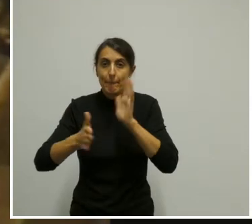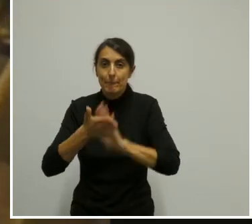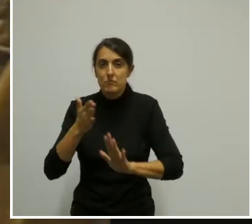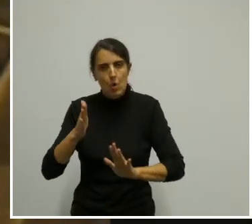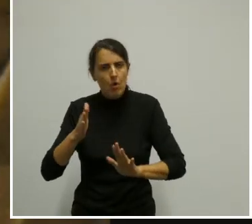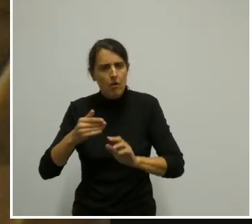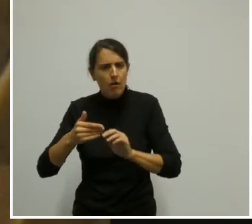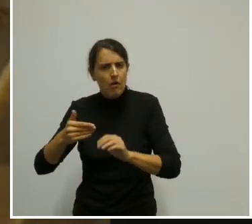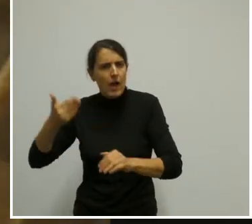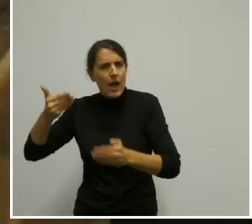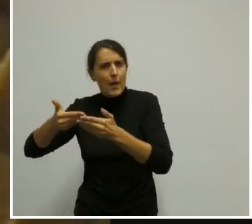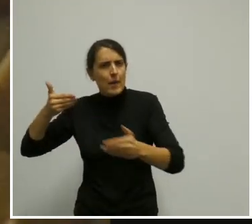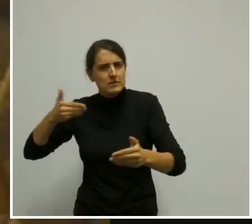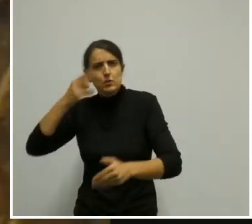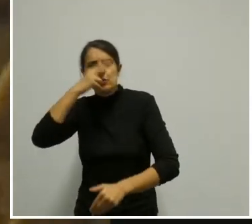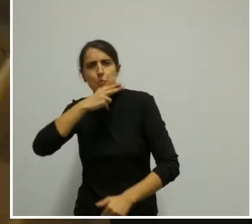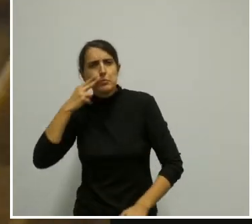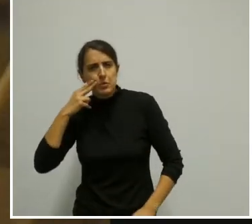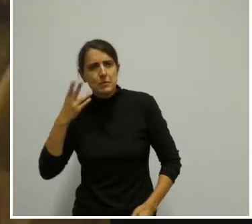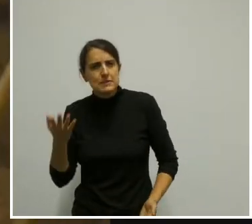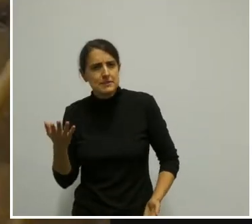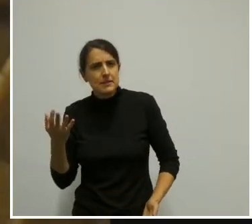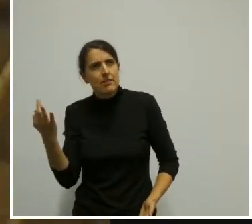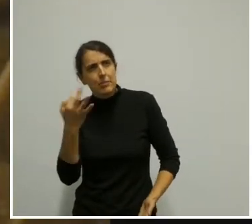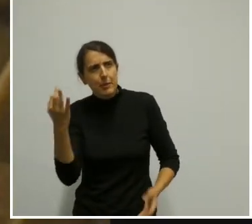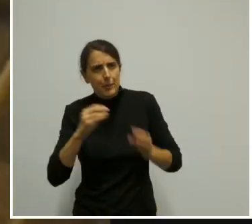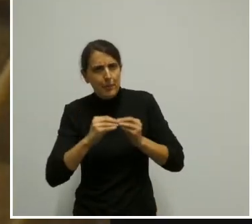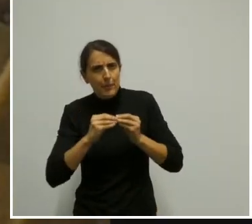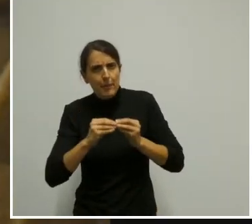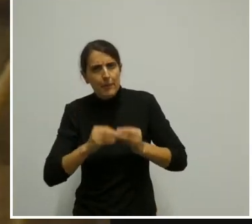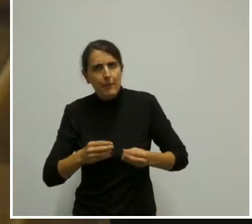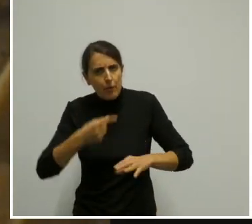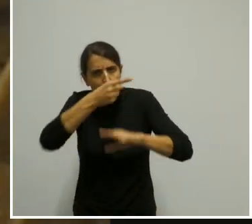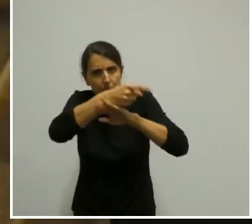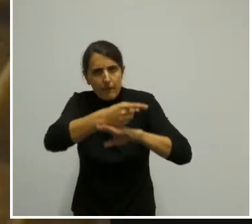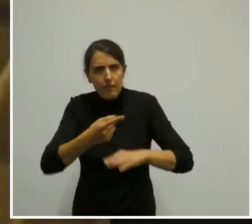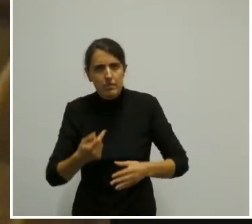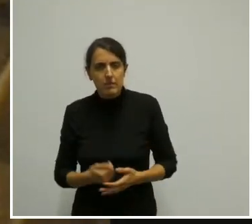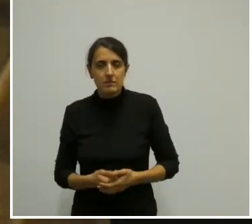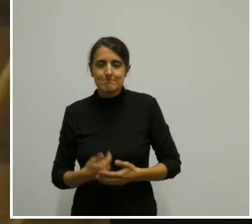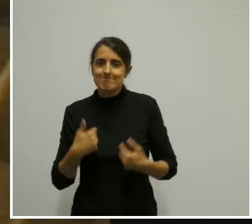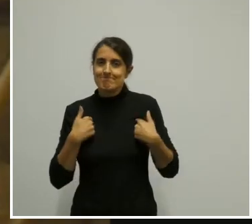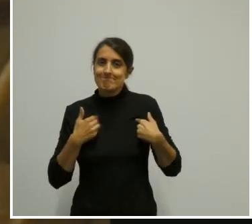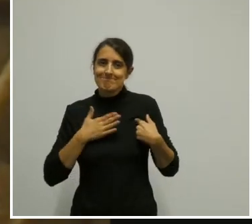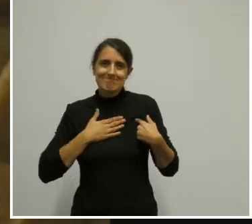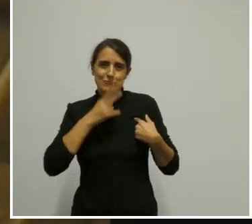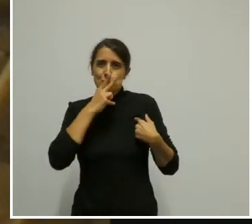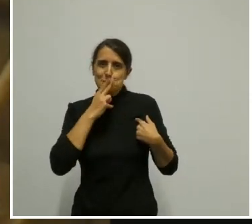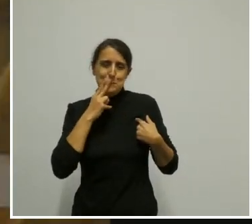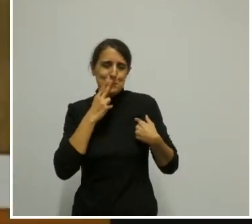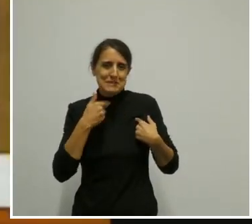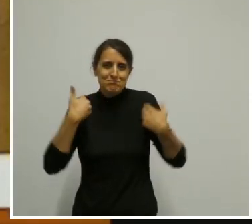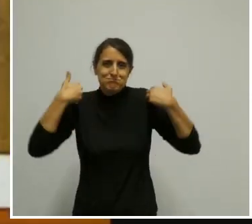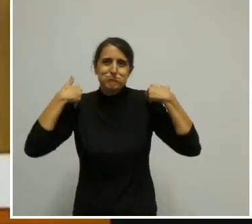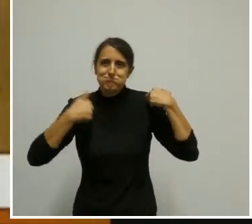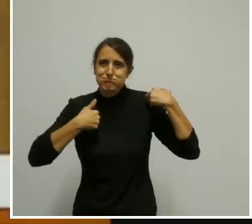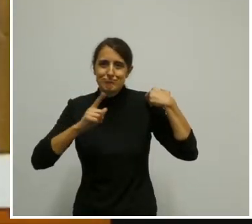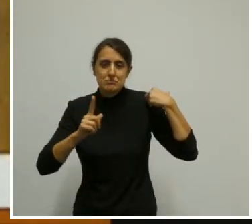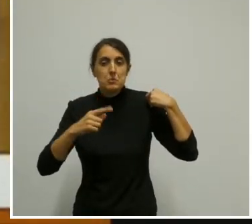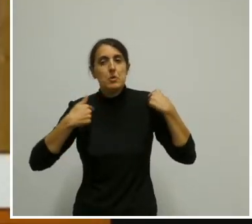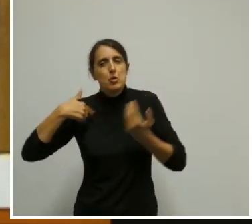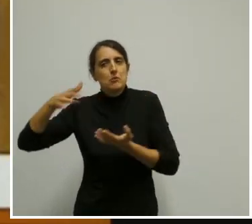I sí que està. És la nostra proposta. No depèn de mi aquest compromís, però ho